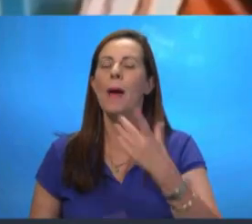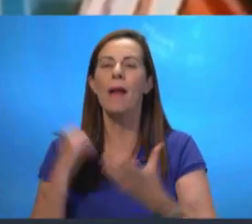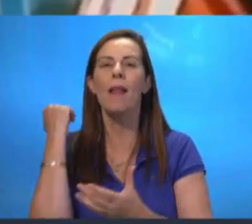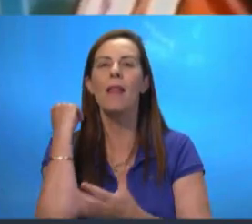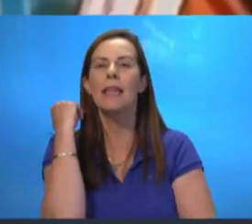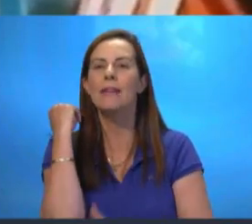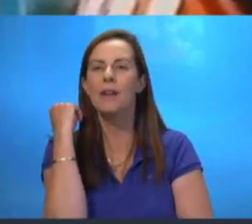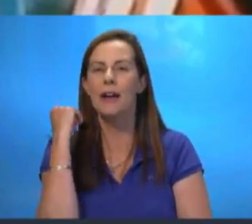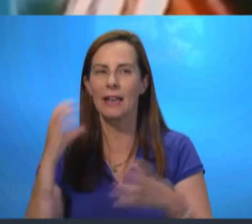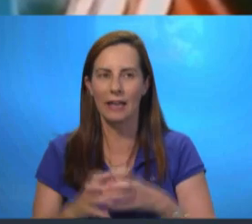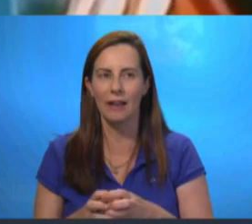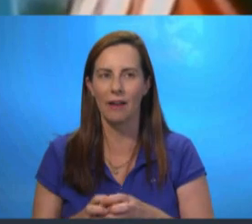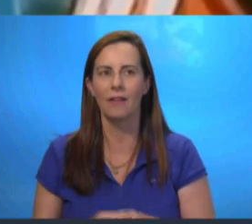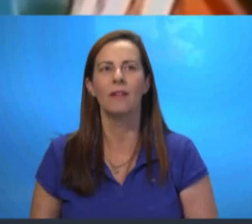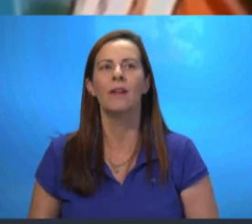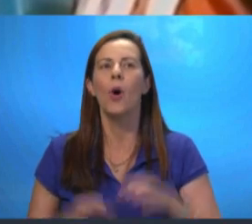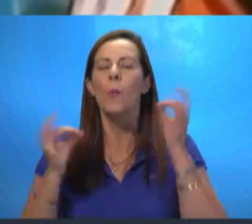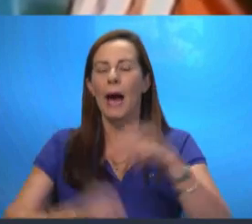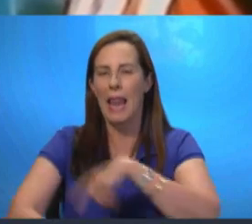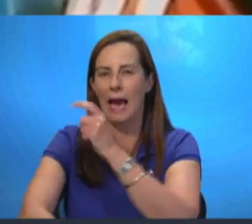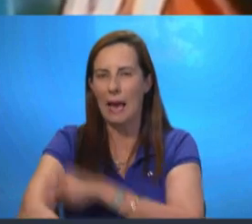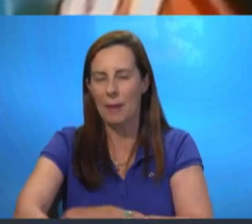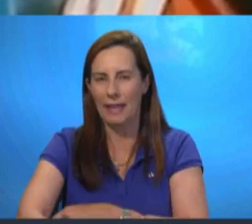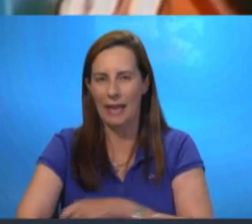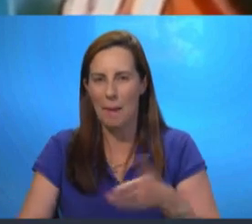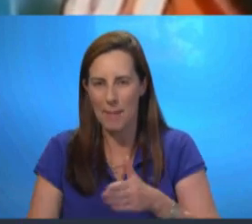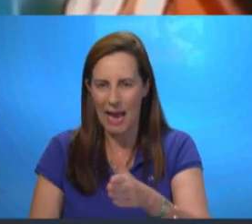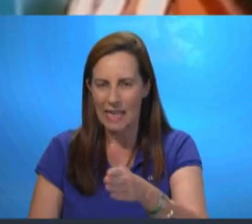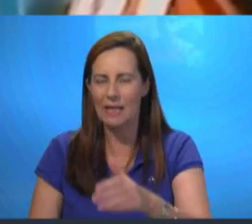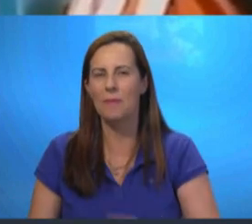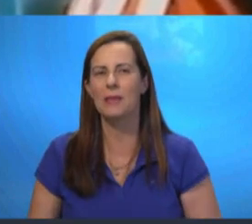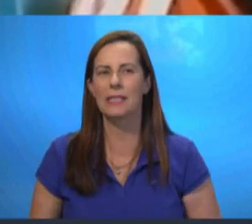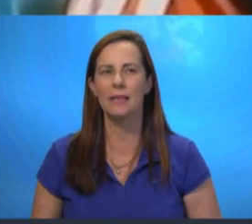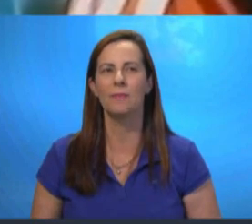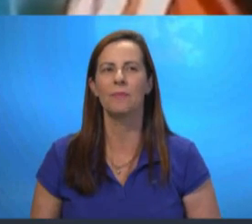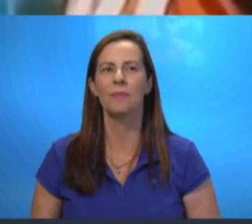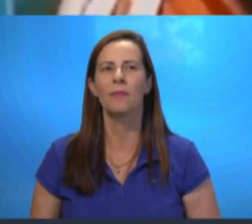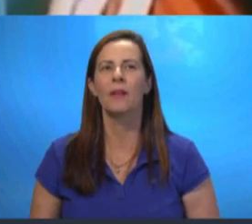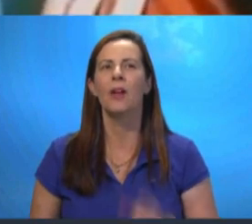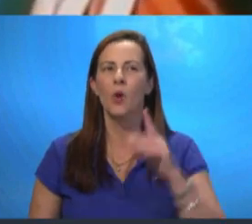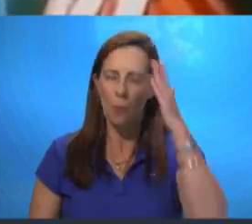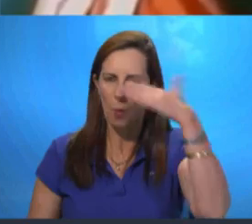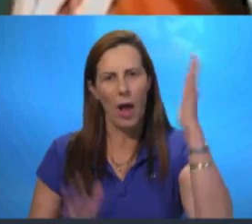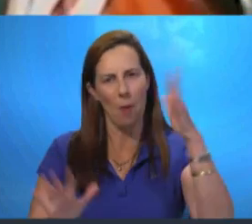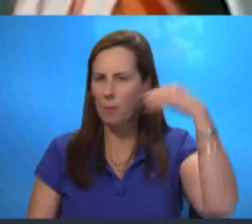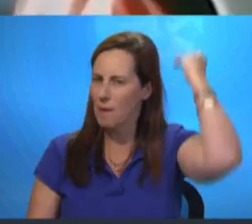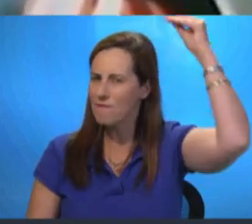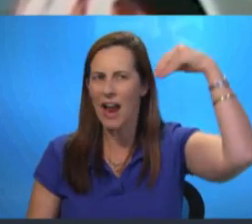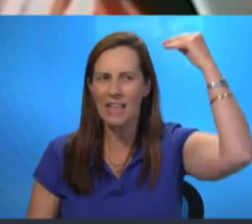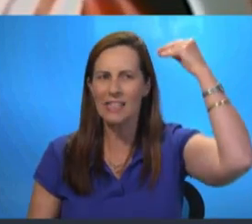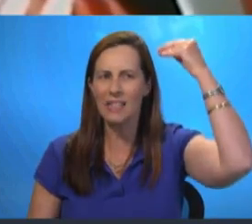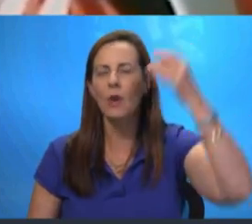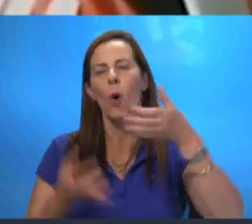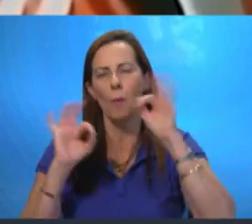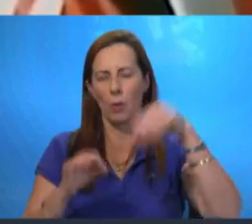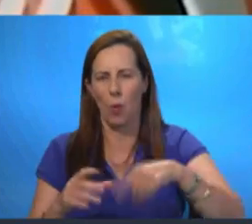المنتخب الارجنتيني واخص الدكه الكابتن ليون ميسي لانه له شعبيه في فلسطين